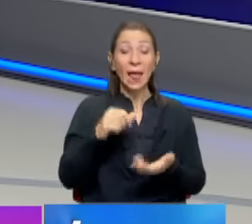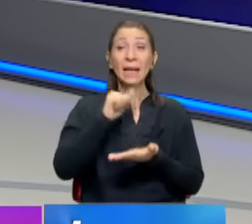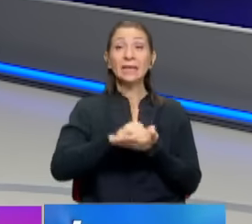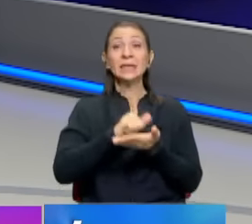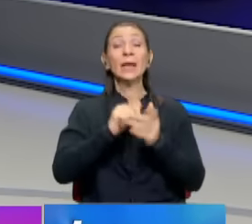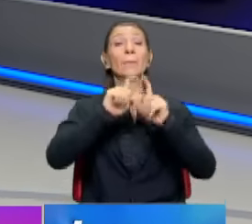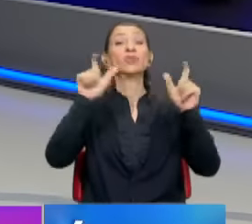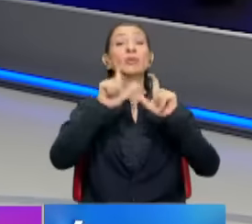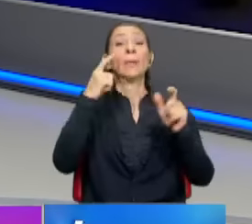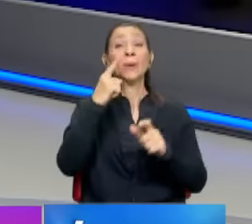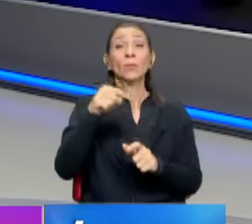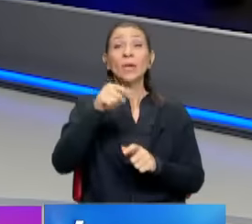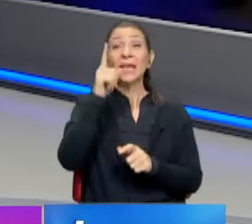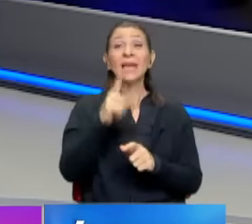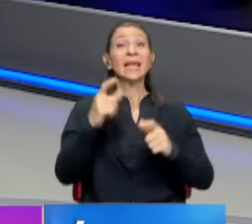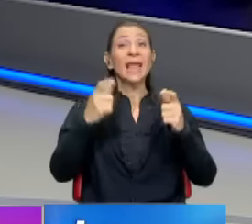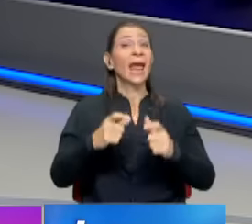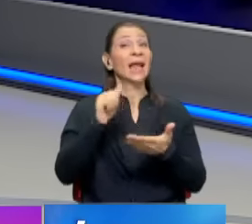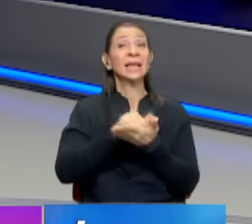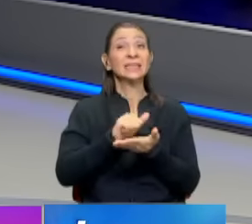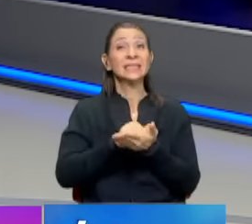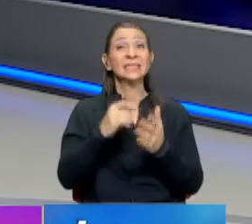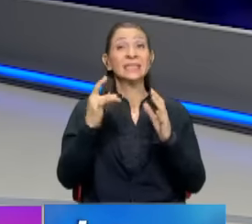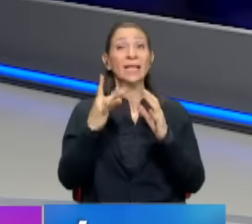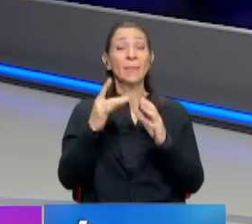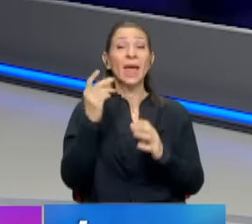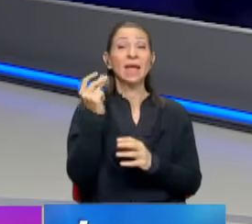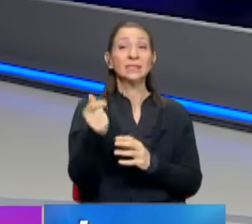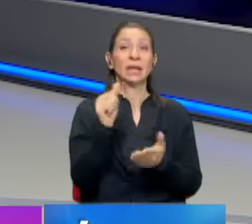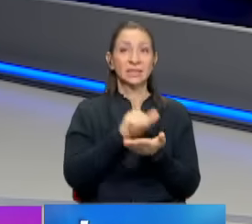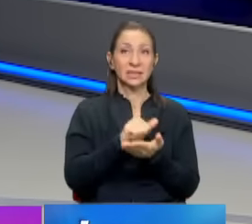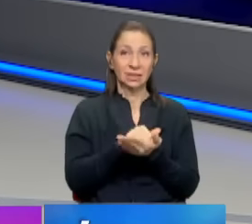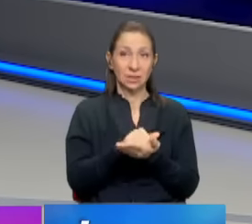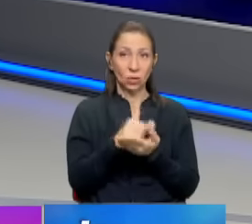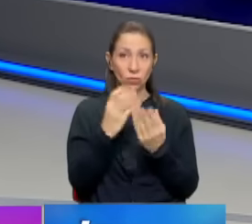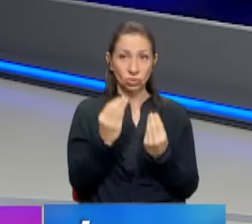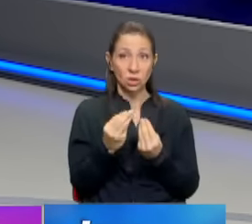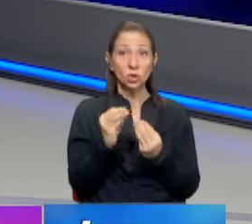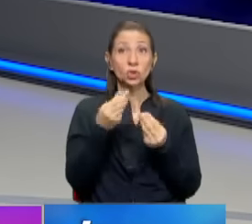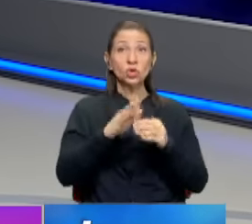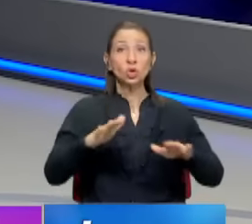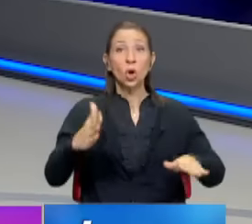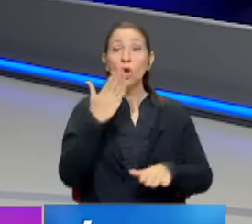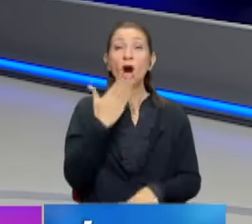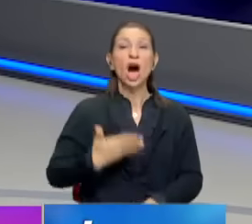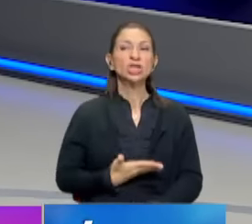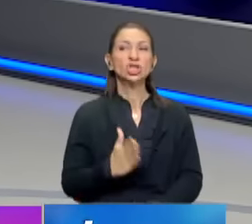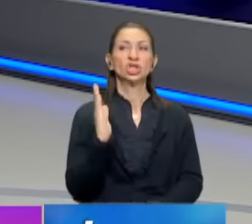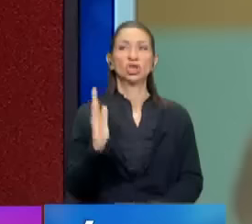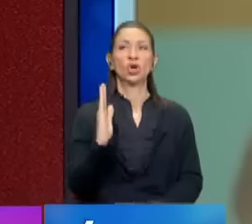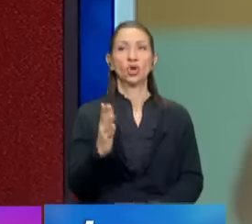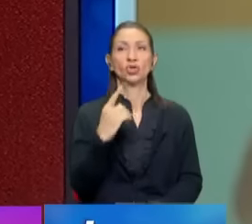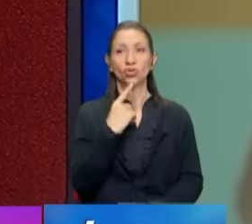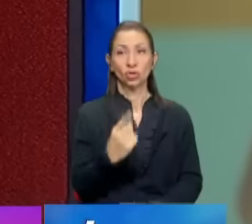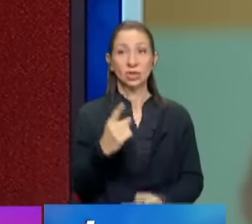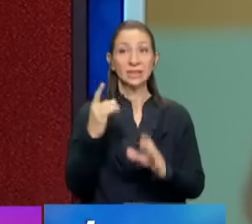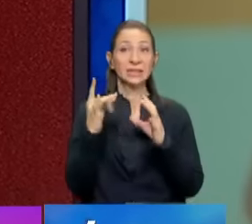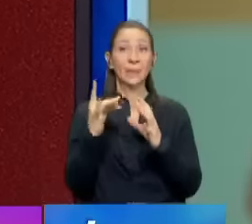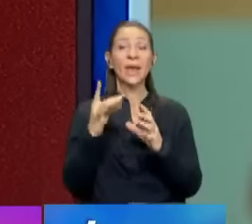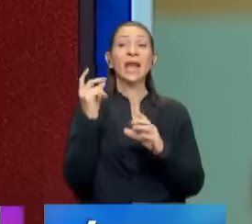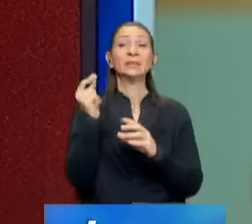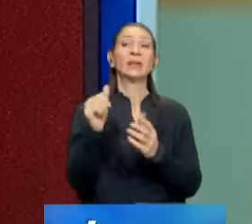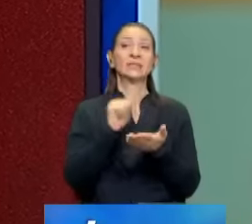manşetlerine bakalım. Bugünün ilk yerel gazetesi Diyarbakır Express gazetesi olacak. Çocuklar okula aç gidiyor diyor